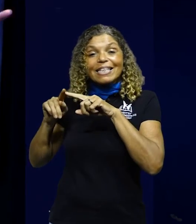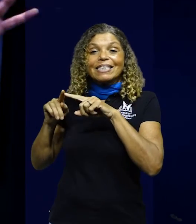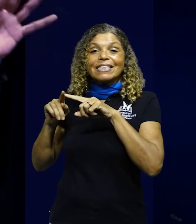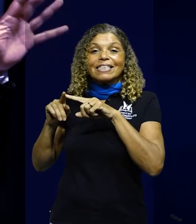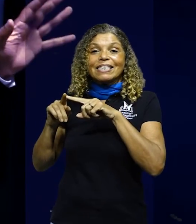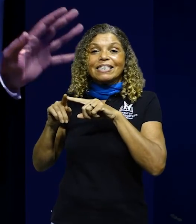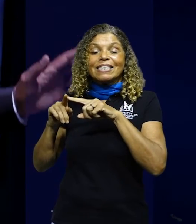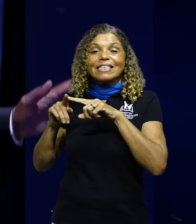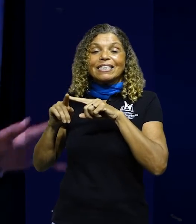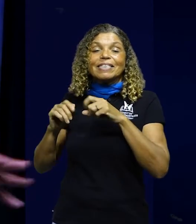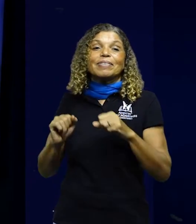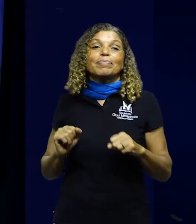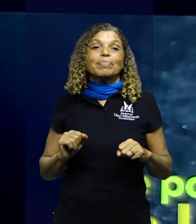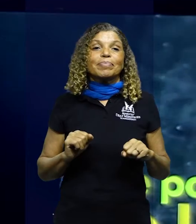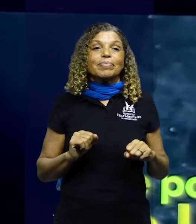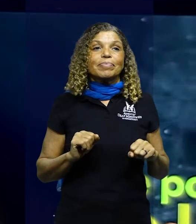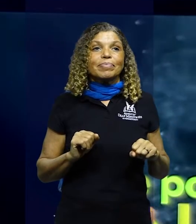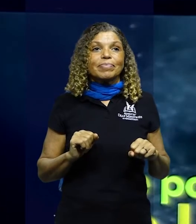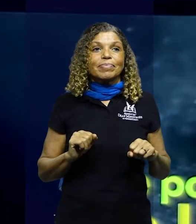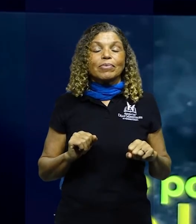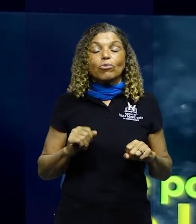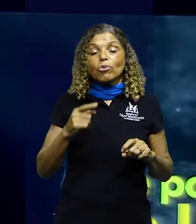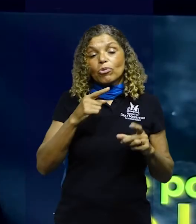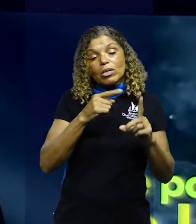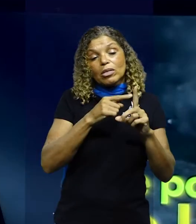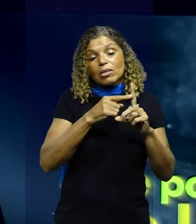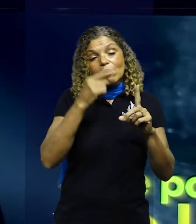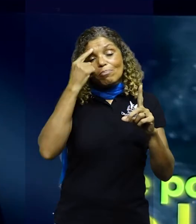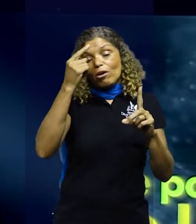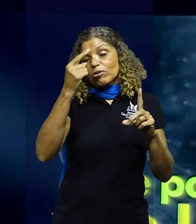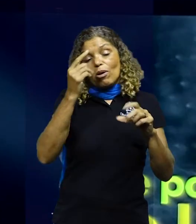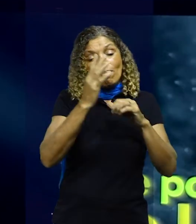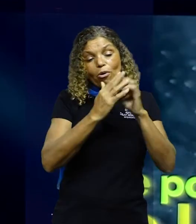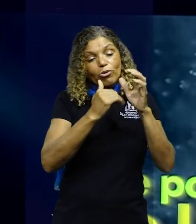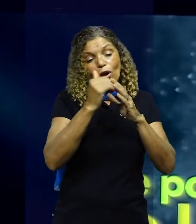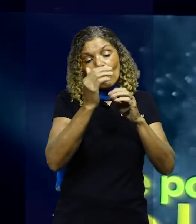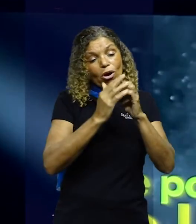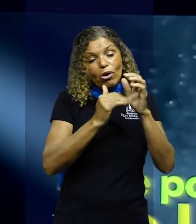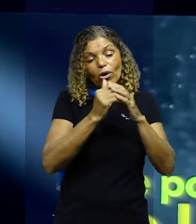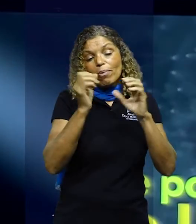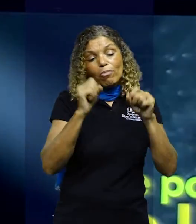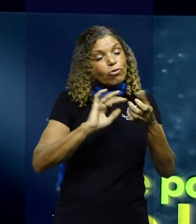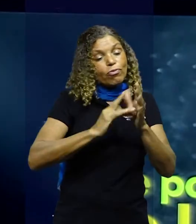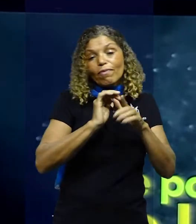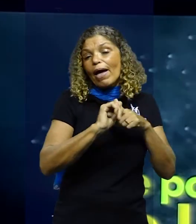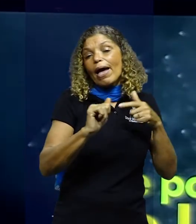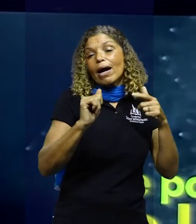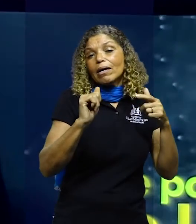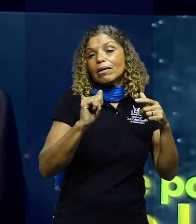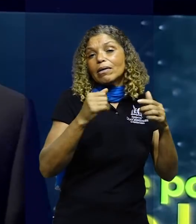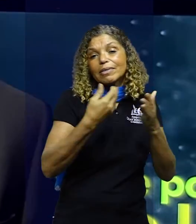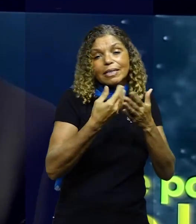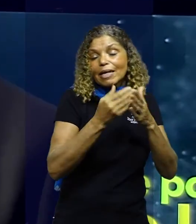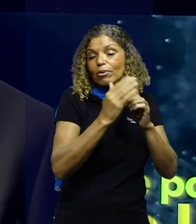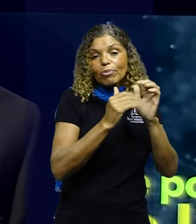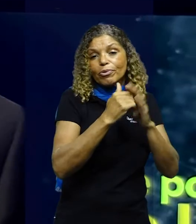ce qu'on peut accorder à ses sens, pensant qu'il trouverait le bonheur. Mais à la fin, il